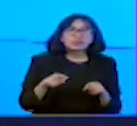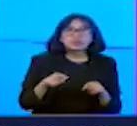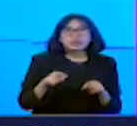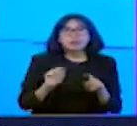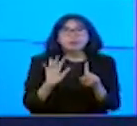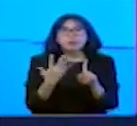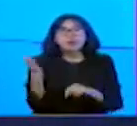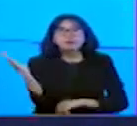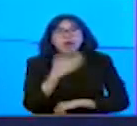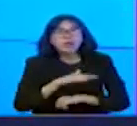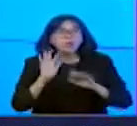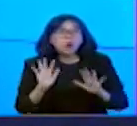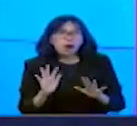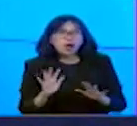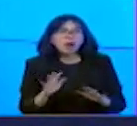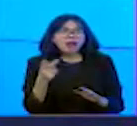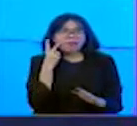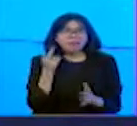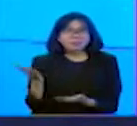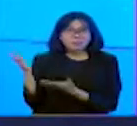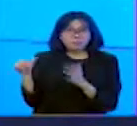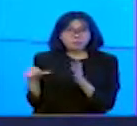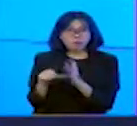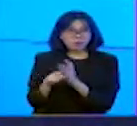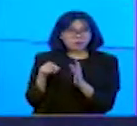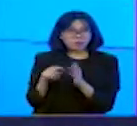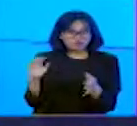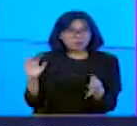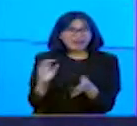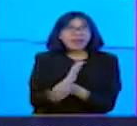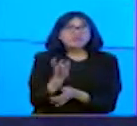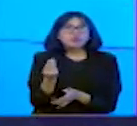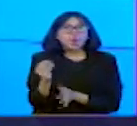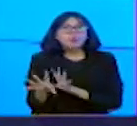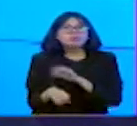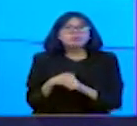Bantuan inilah yang menjadi ladang korupsi Juliari bersama 4 tersangka lainnya.